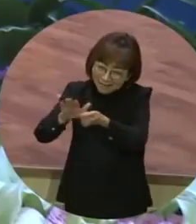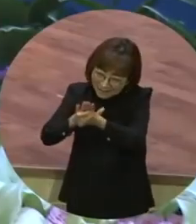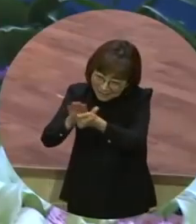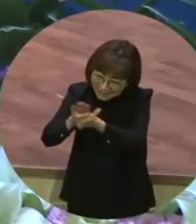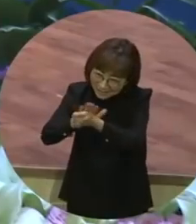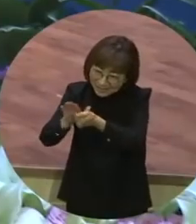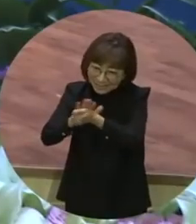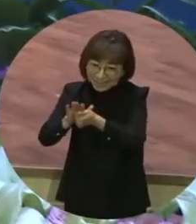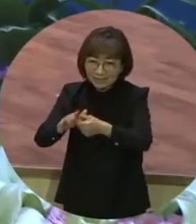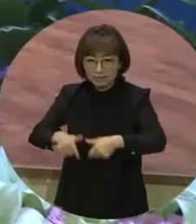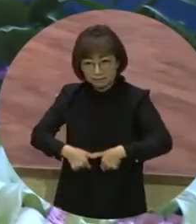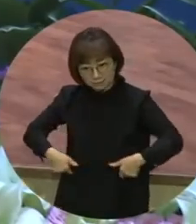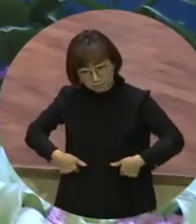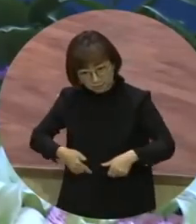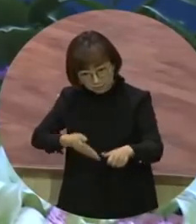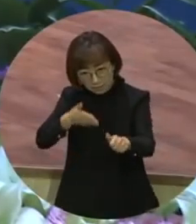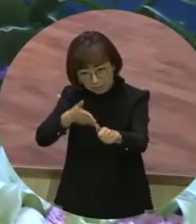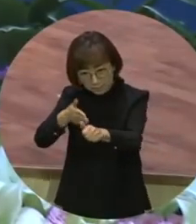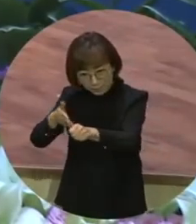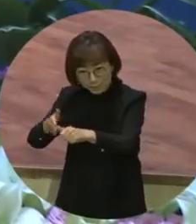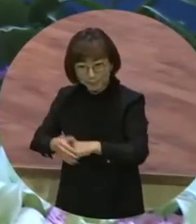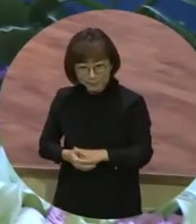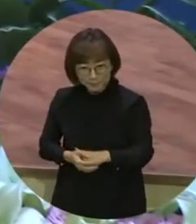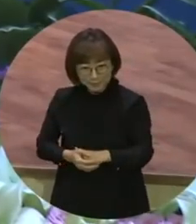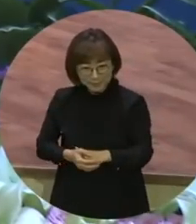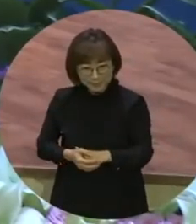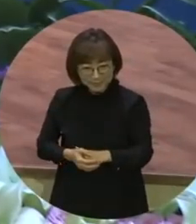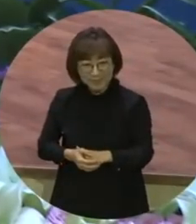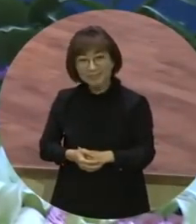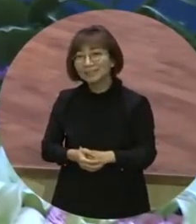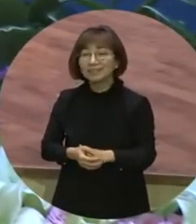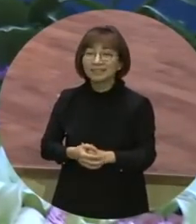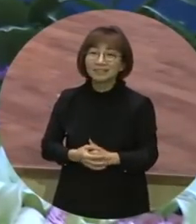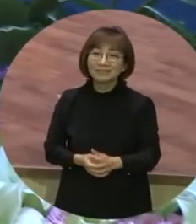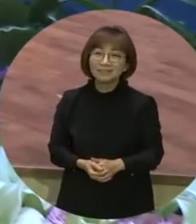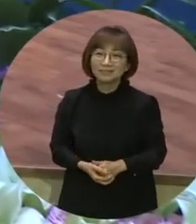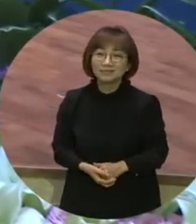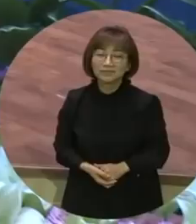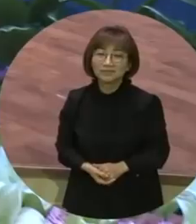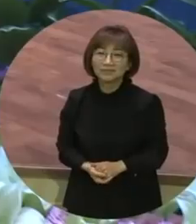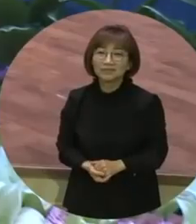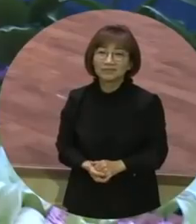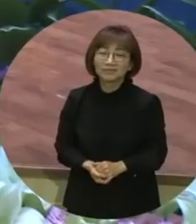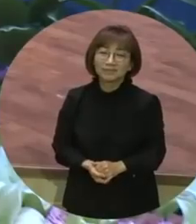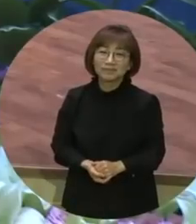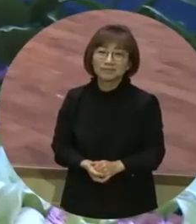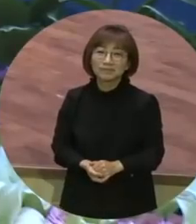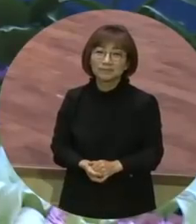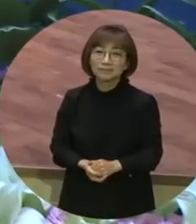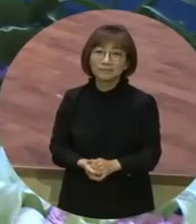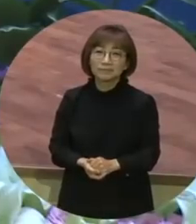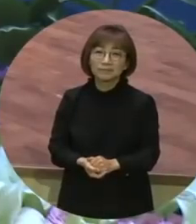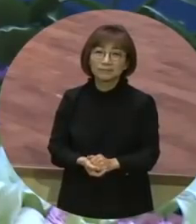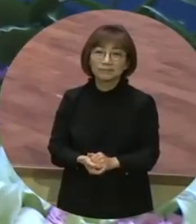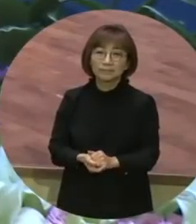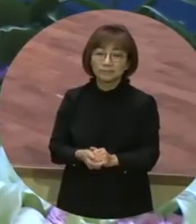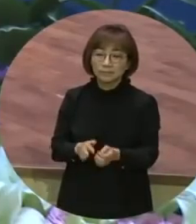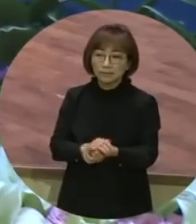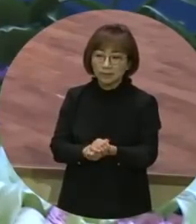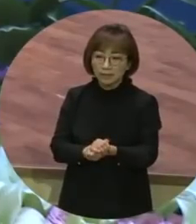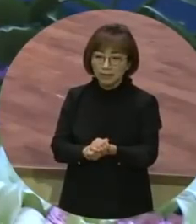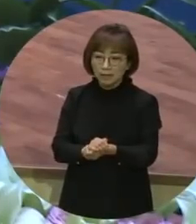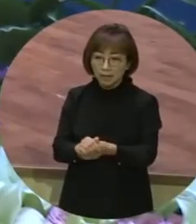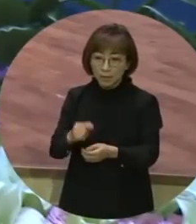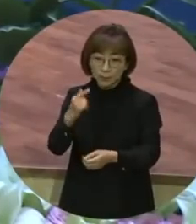여러분 교육자의 심장으로 바라보면요, 금방 그 영혼 살릴 수 있어요. 잘 교육자들은 말을 함부로